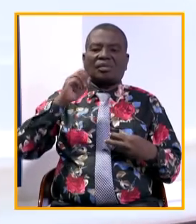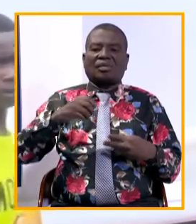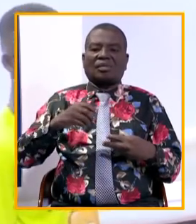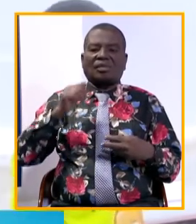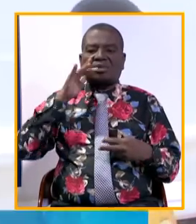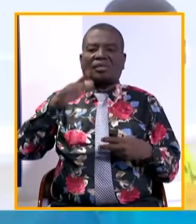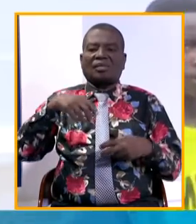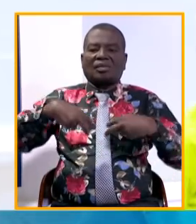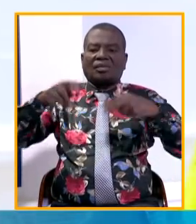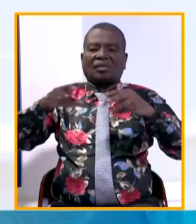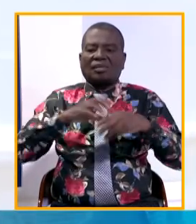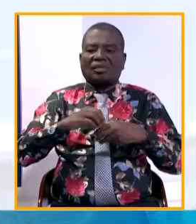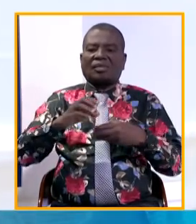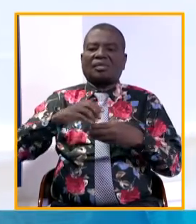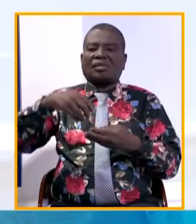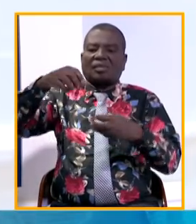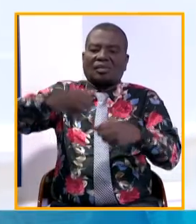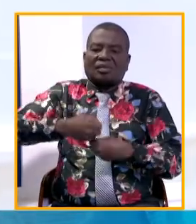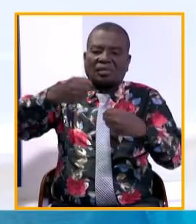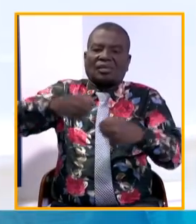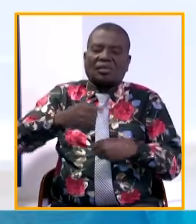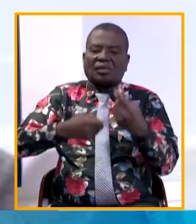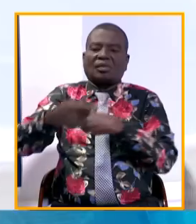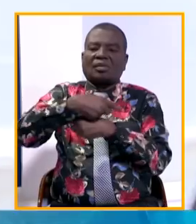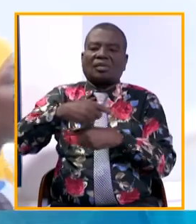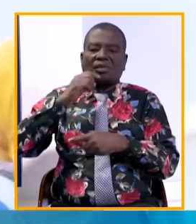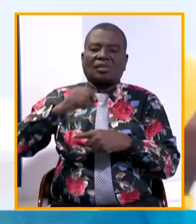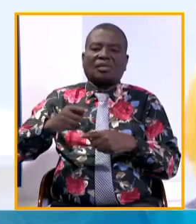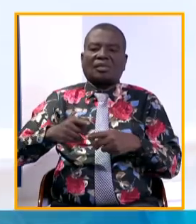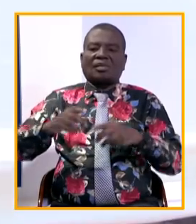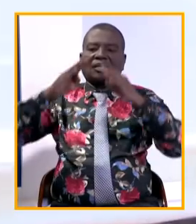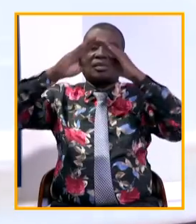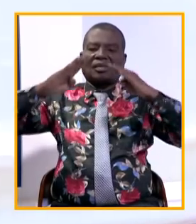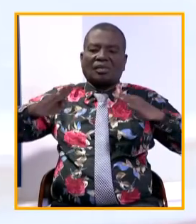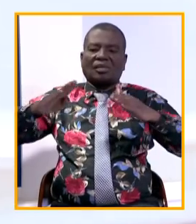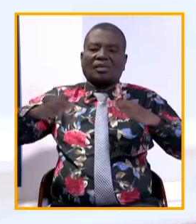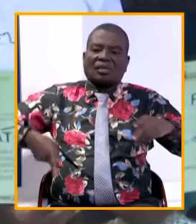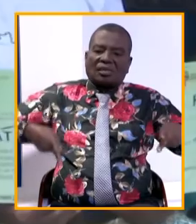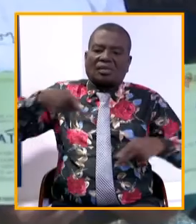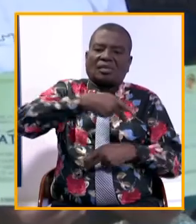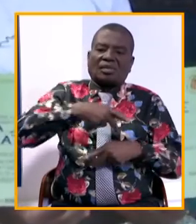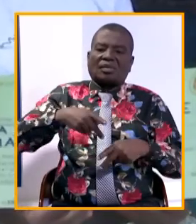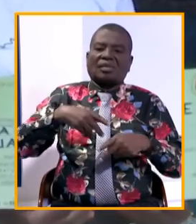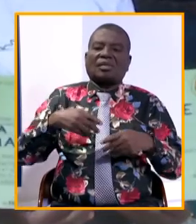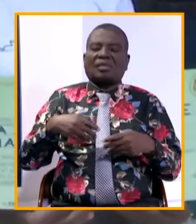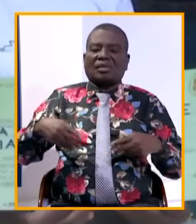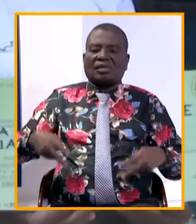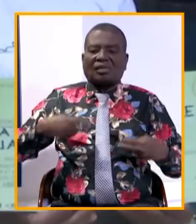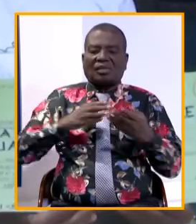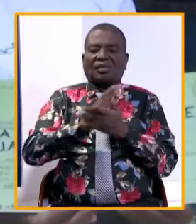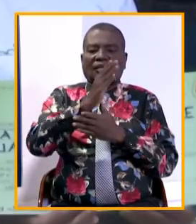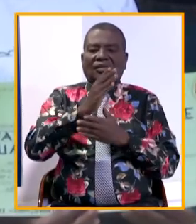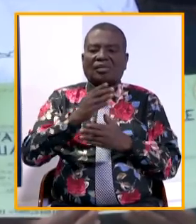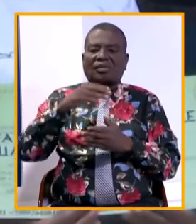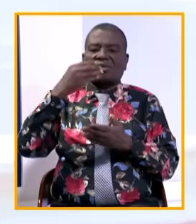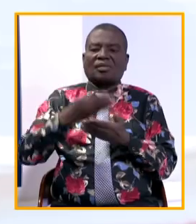placalés. Aujourd'hui, elle a un magasin de pagne, d'articles ménagers. Elle s'en sort. Donc le fonds